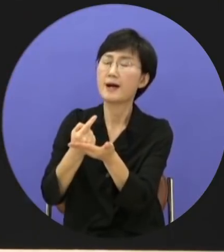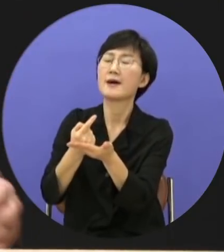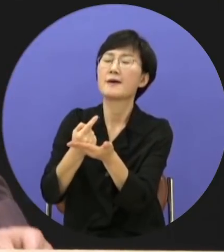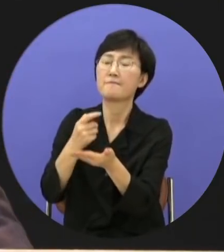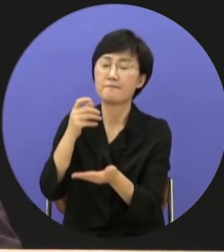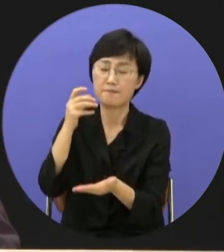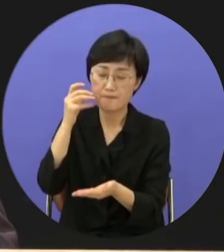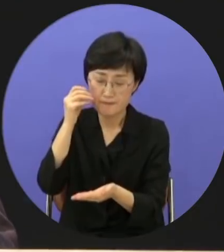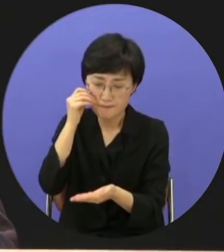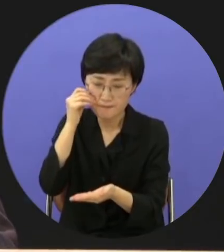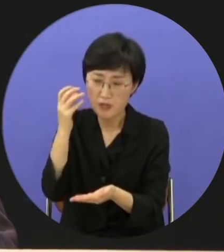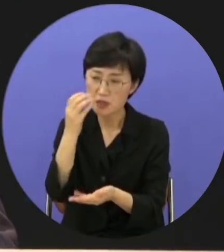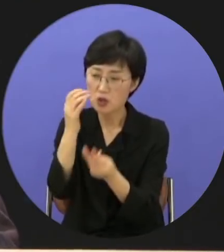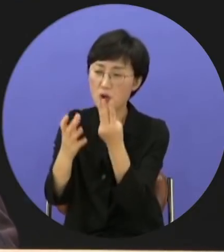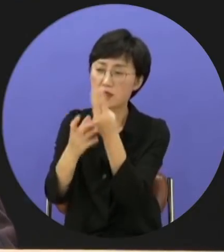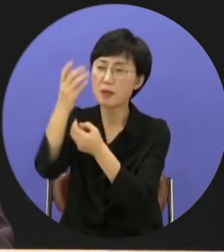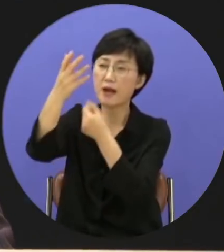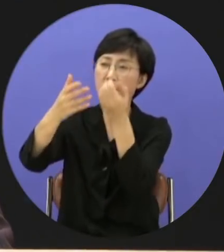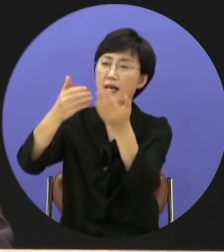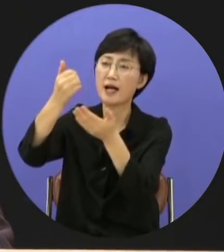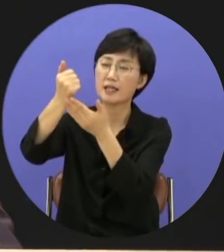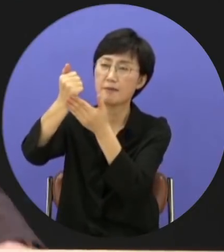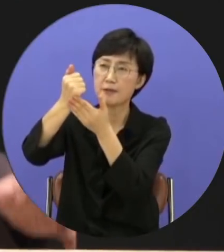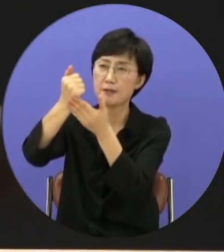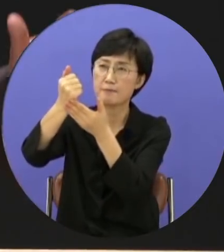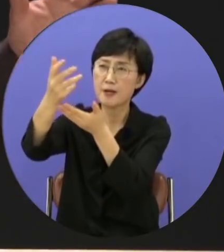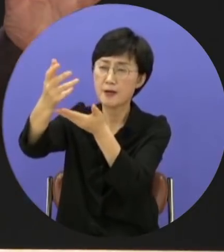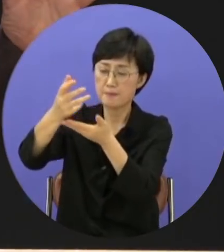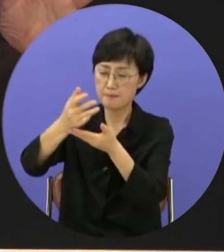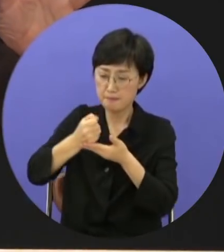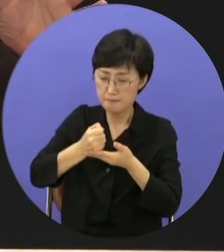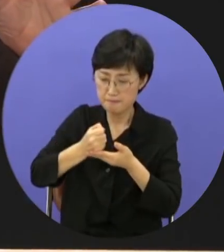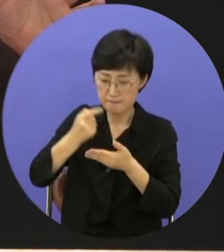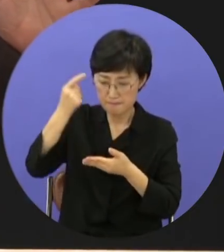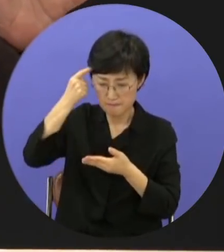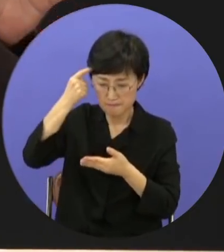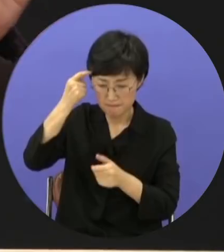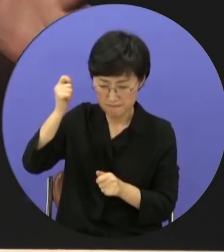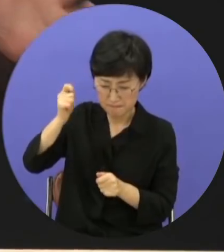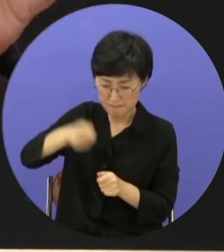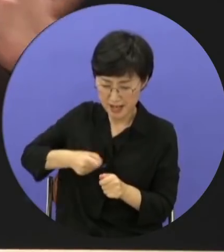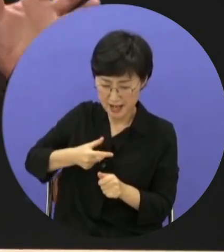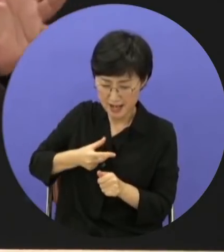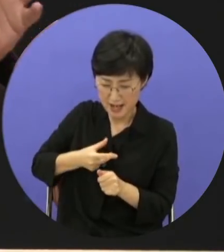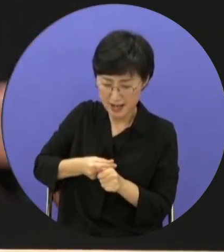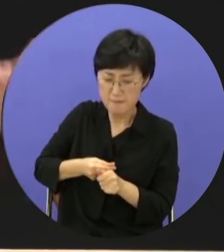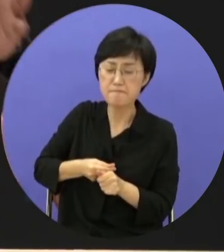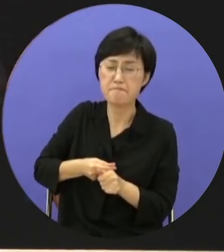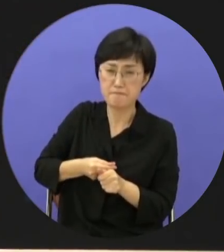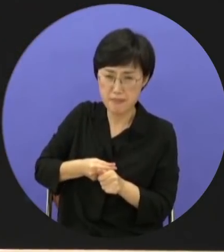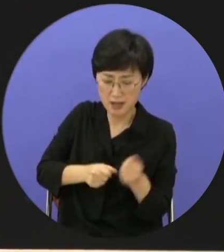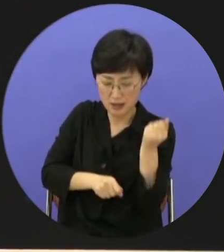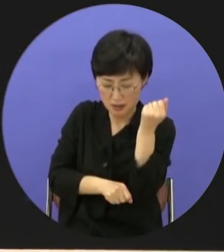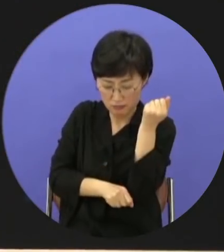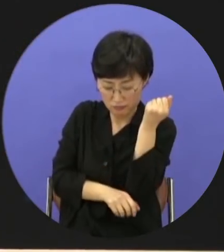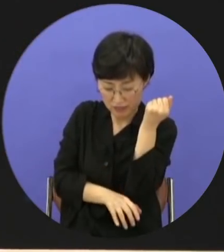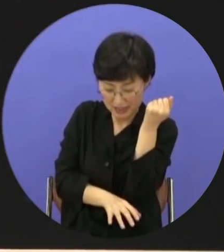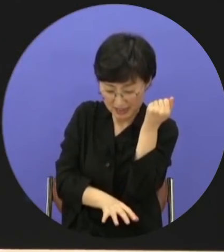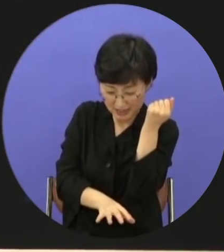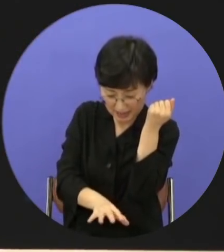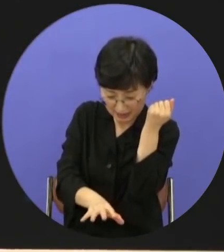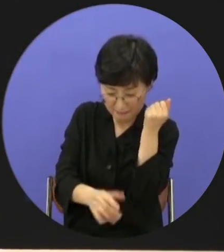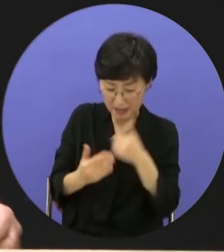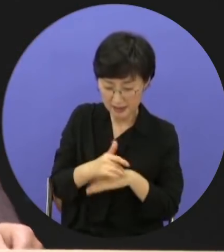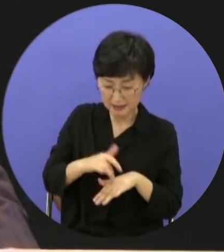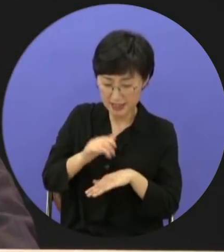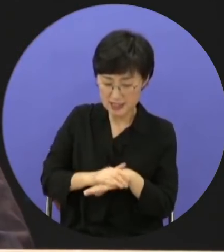the triune God needs to come upon me and become. 성삼위 하나님 통해서 아홉 가지 보좌에 그 누구도 빼앗는 능력이 임하게 되는 것입니다. And